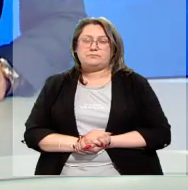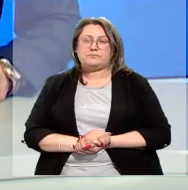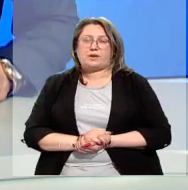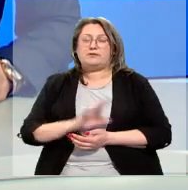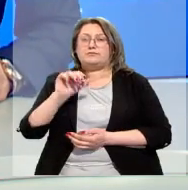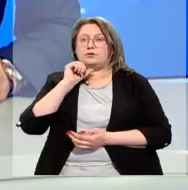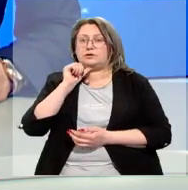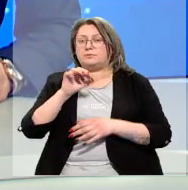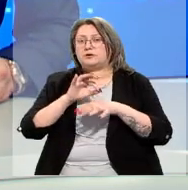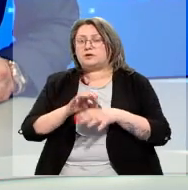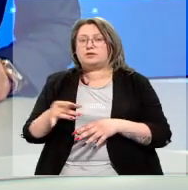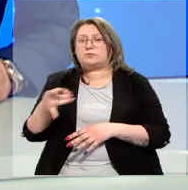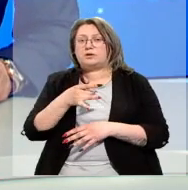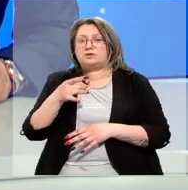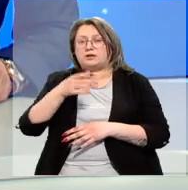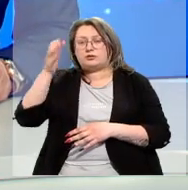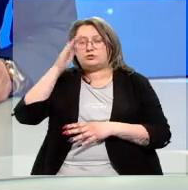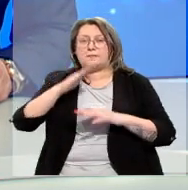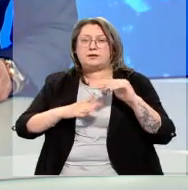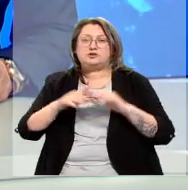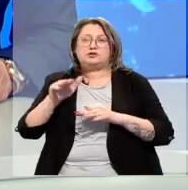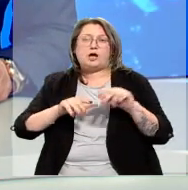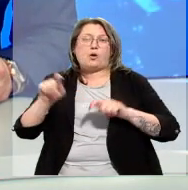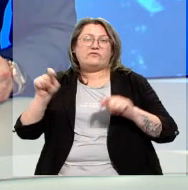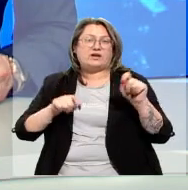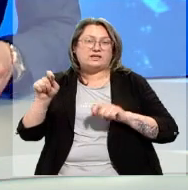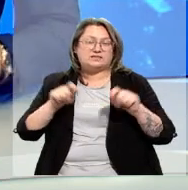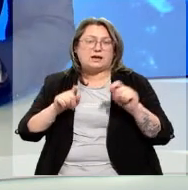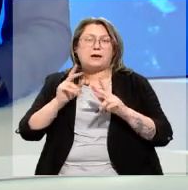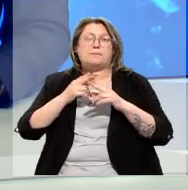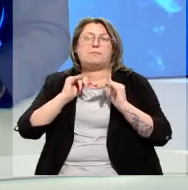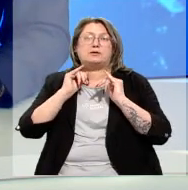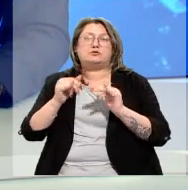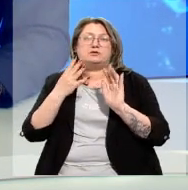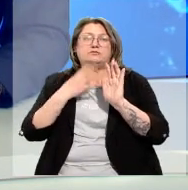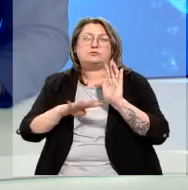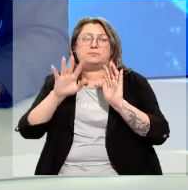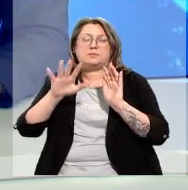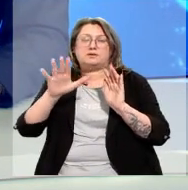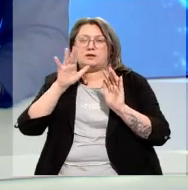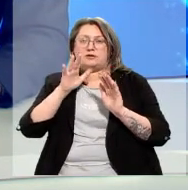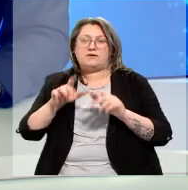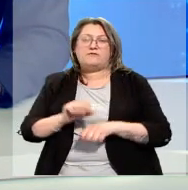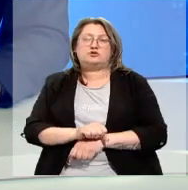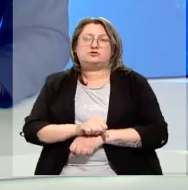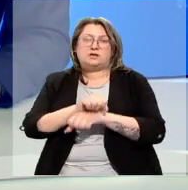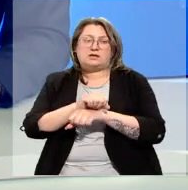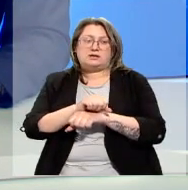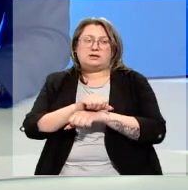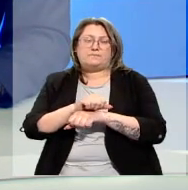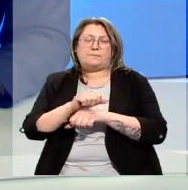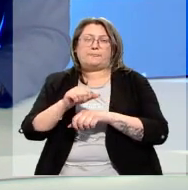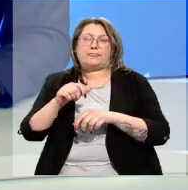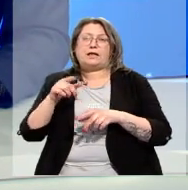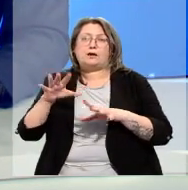Қостанайда батпақ қара көтерілісінің 95 жылдығына арналған республикалық ғылыми тәжірибелік конференция өтті. Облыстық мәдениет